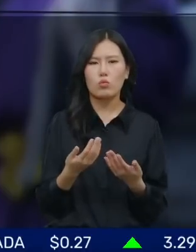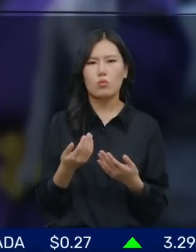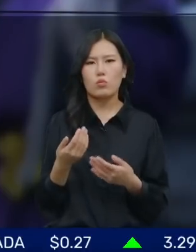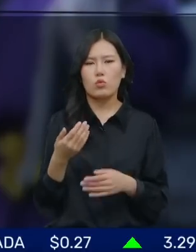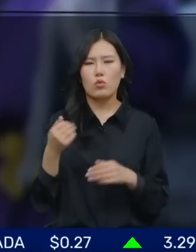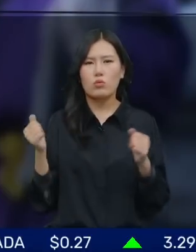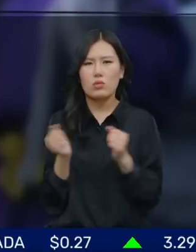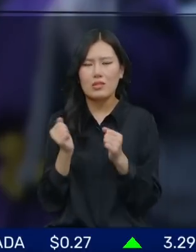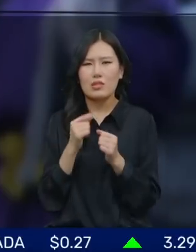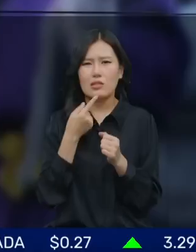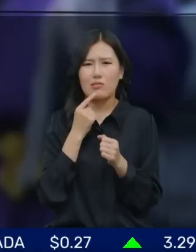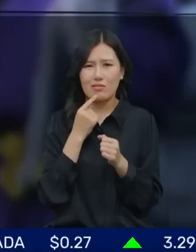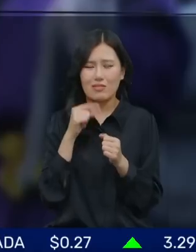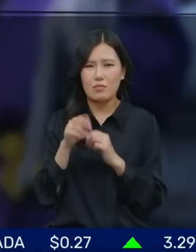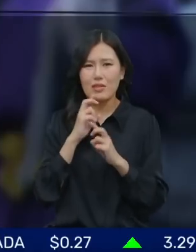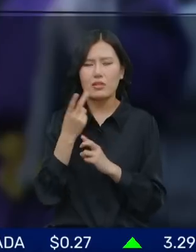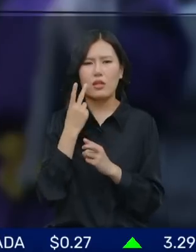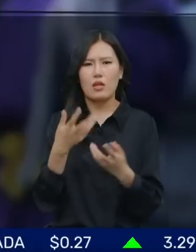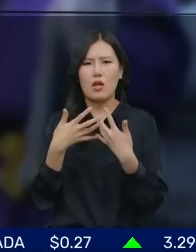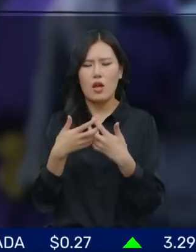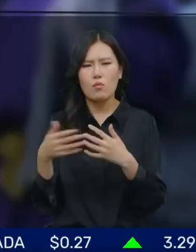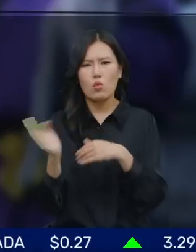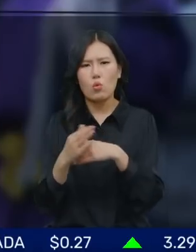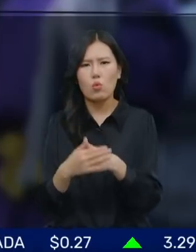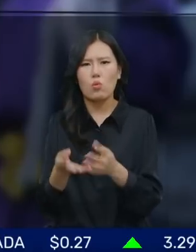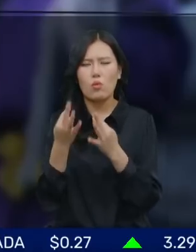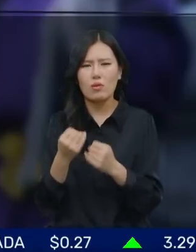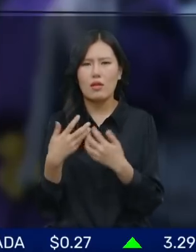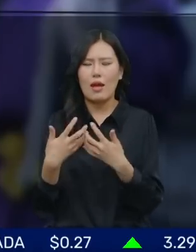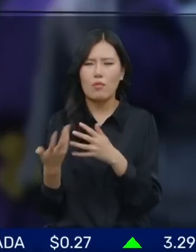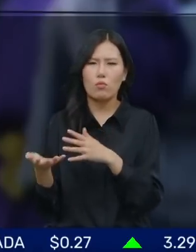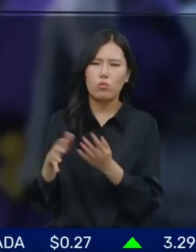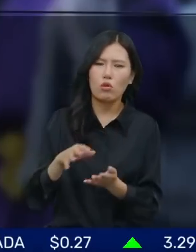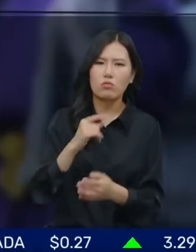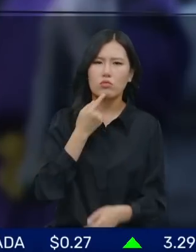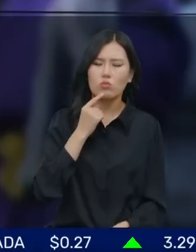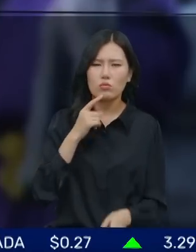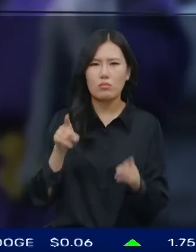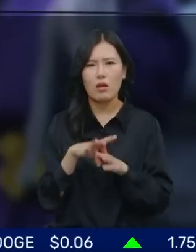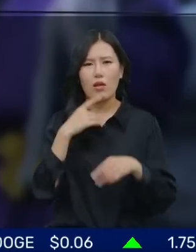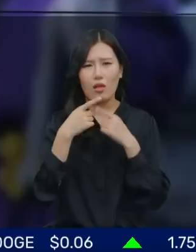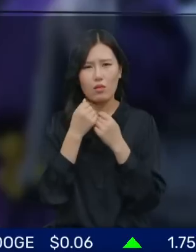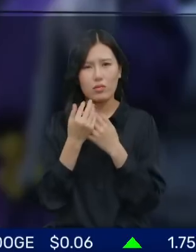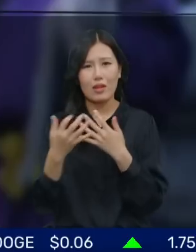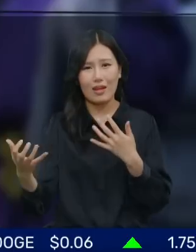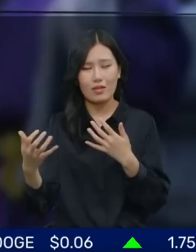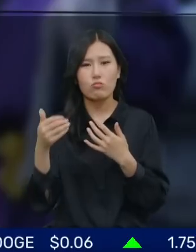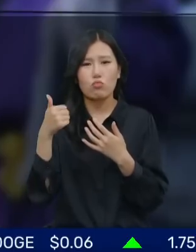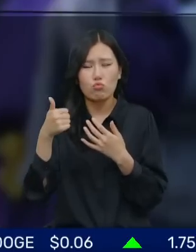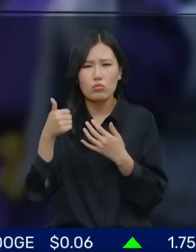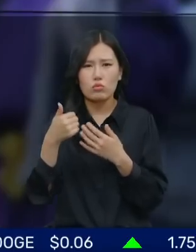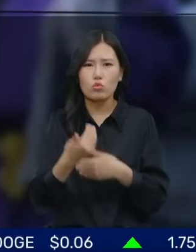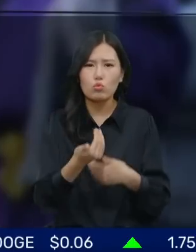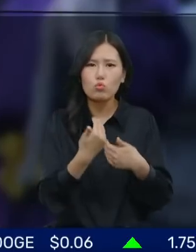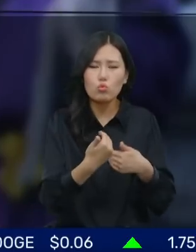мал шуурганд урууцсан гэж мал сүргээ бодож ярьсаар сурчээ. Гэвч өнөөдөр Монголын малчин ардын үр хүүхэд энэ байгалийн